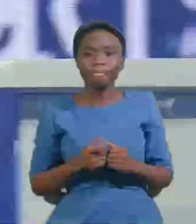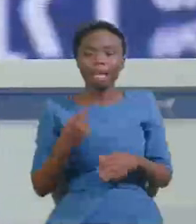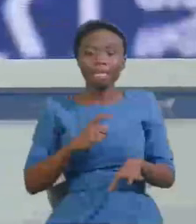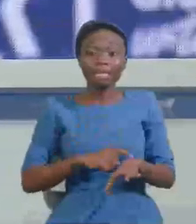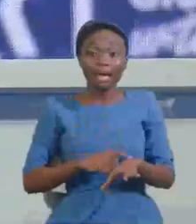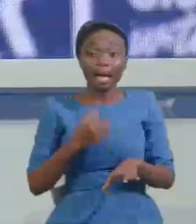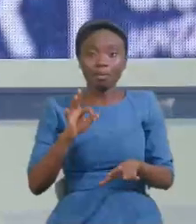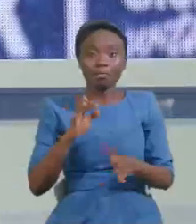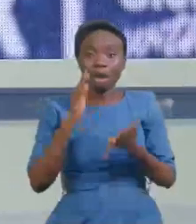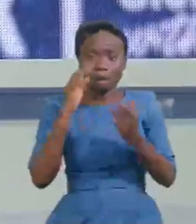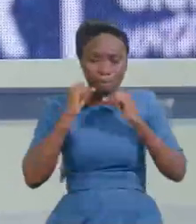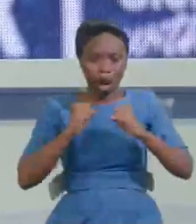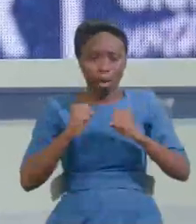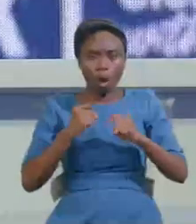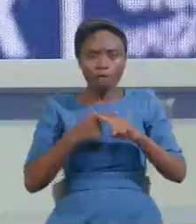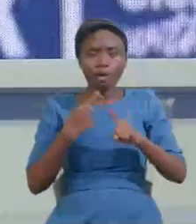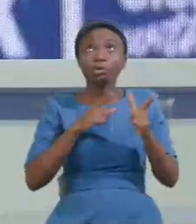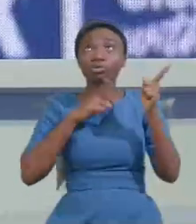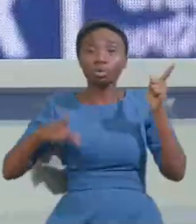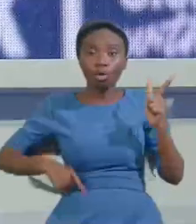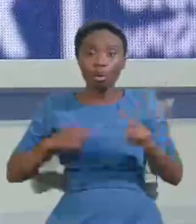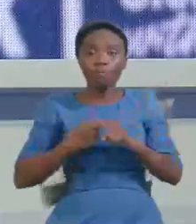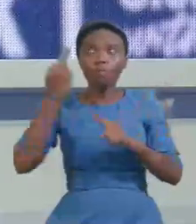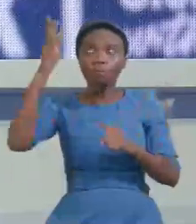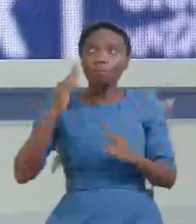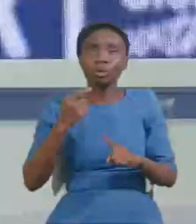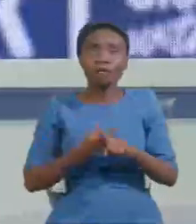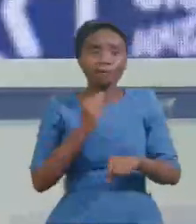L'heure du pardon de Dieu est venue.